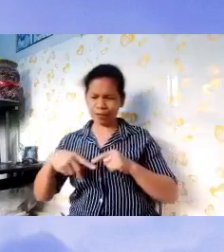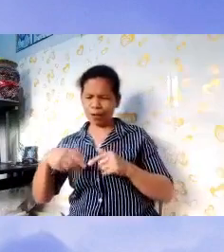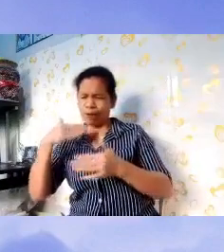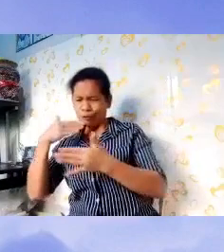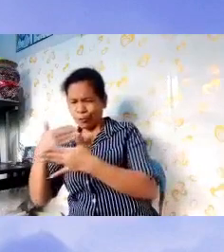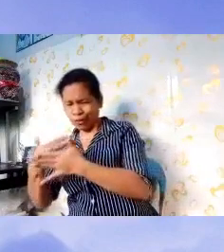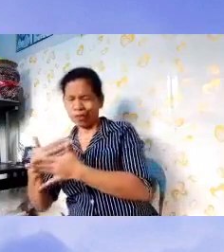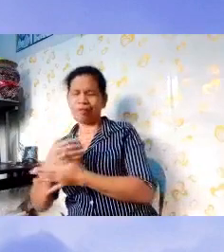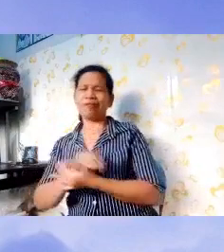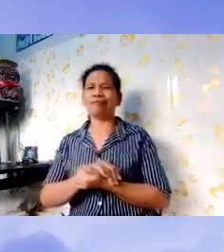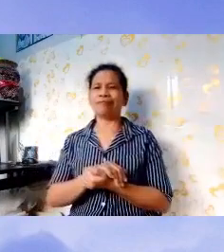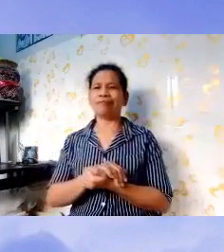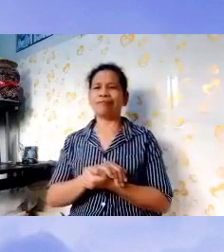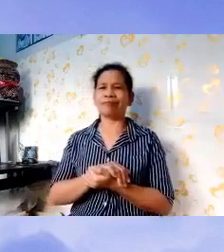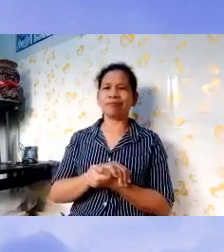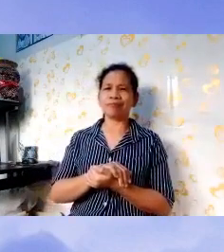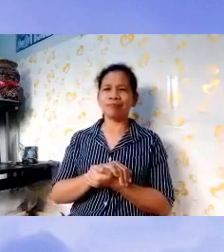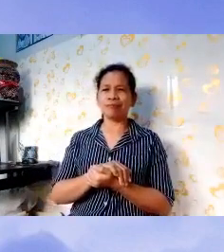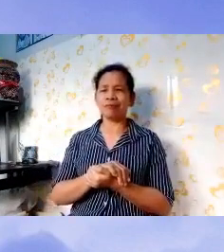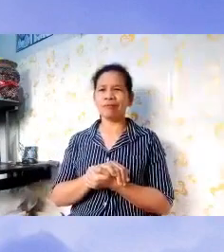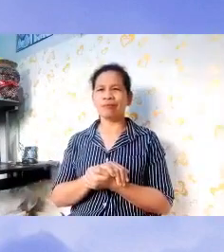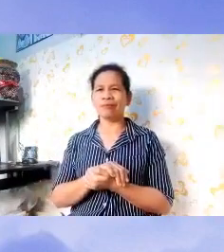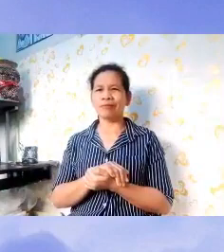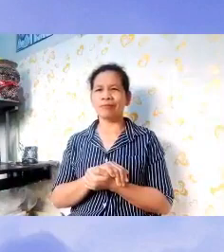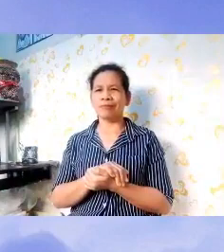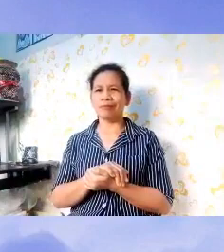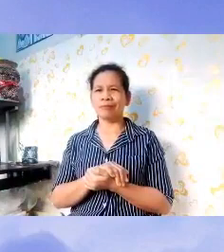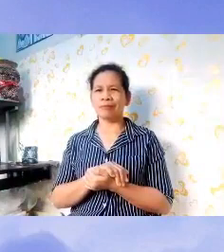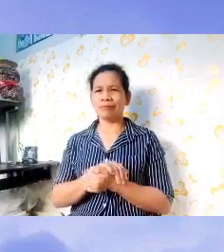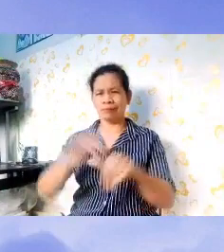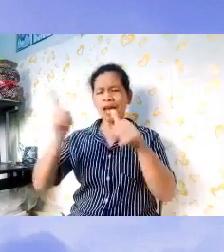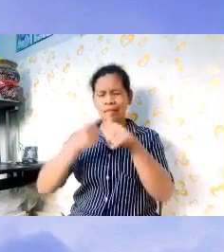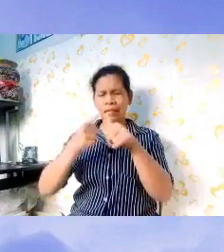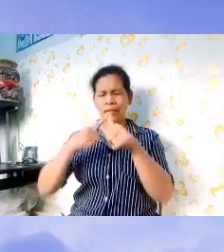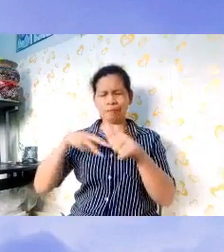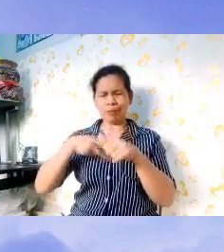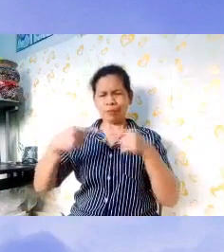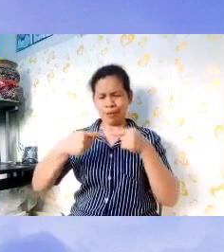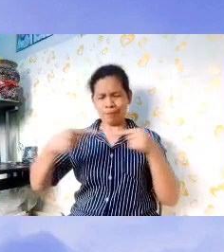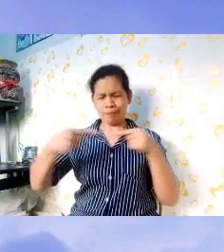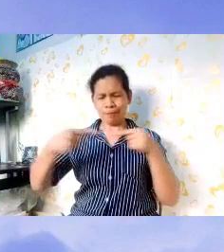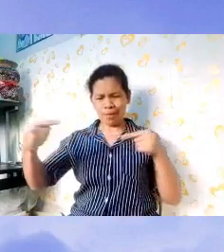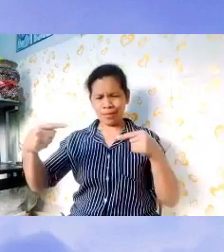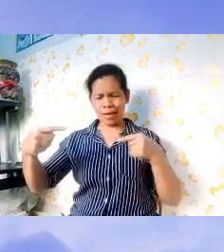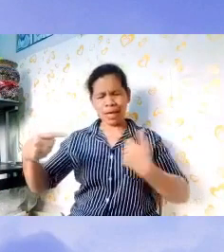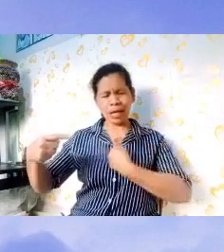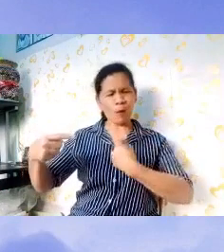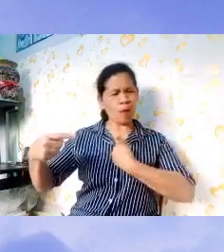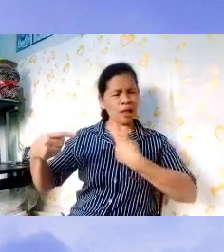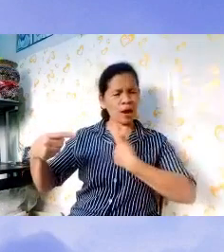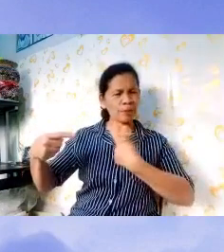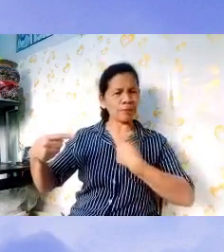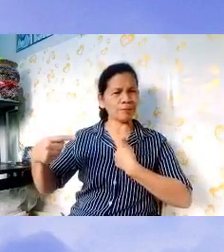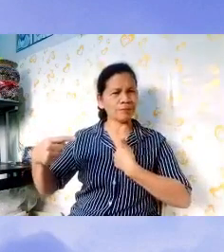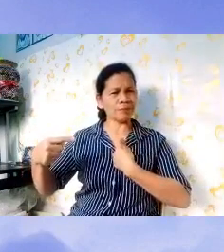Ano po yung nagiging unang kalaban natin? Yung ating is yung ating